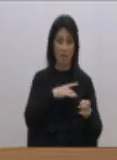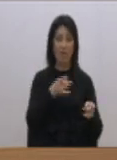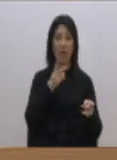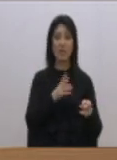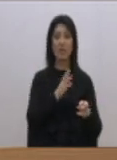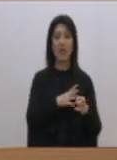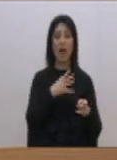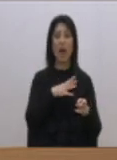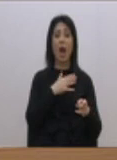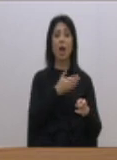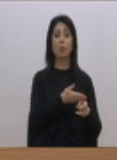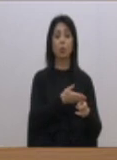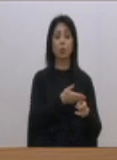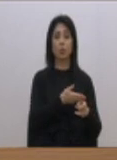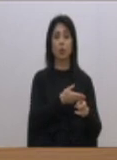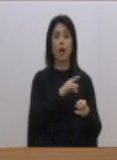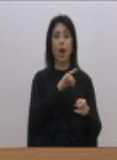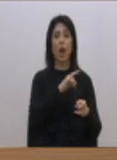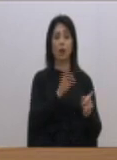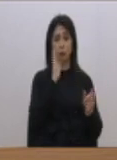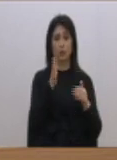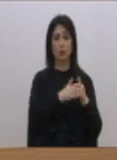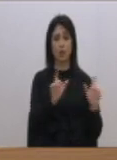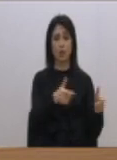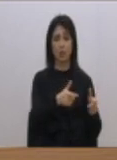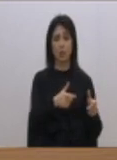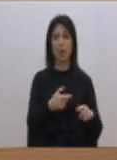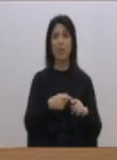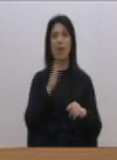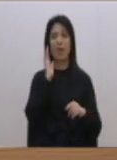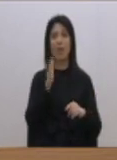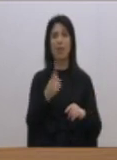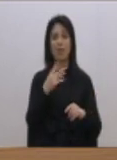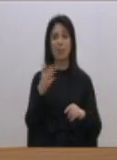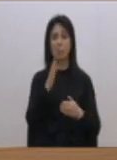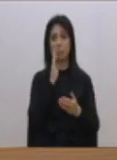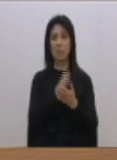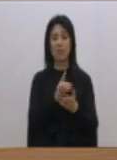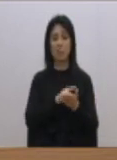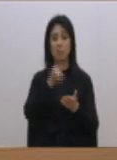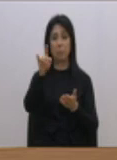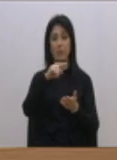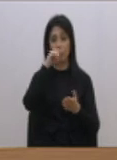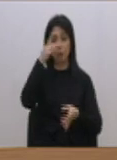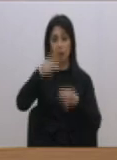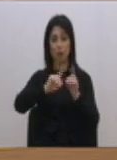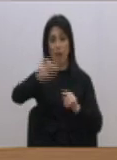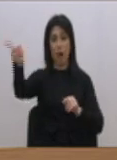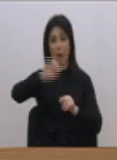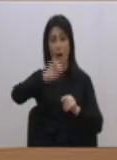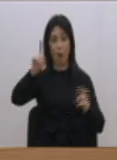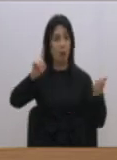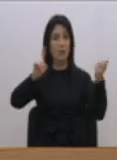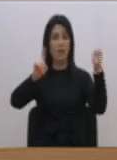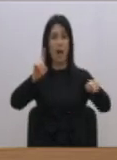riscirom, cartului, aeroportul, vi sancțireba, mohte, sanu, vechneba, el timp hripi, da, biprene, rusul, ceau și magram, ceai